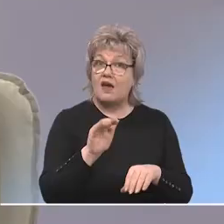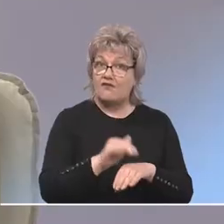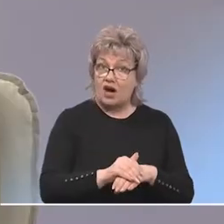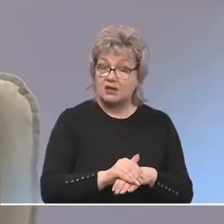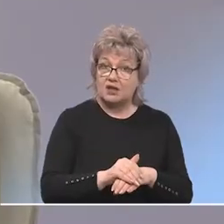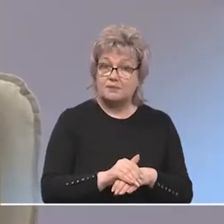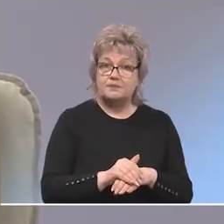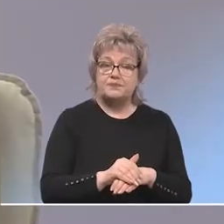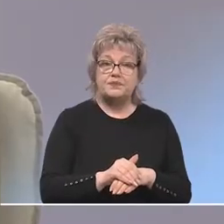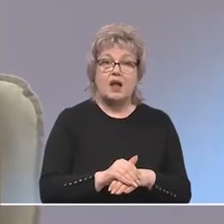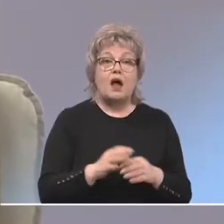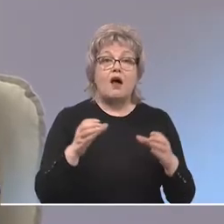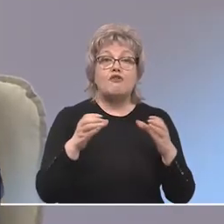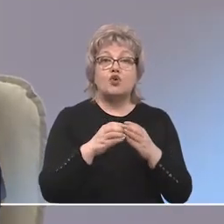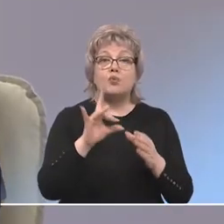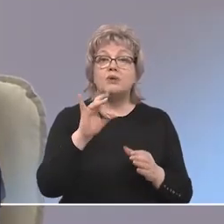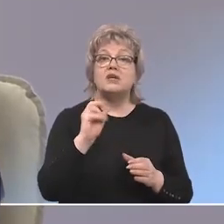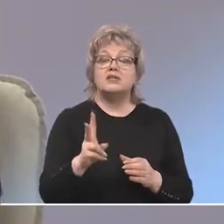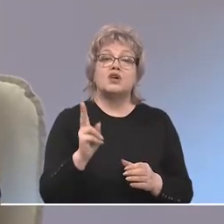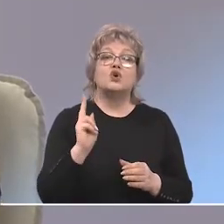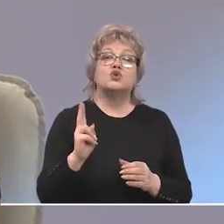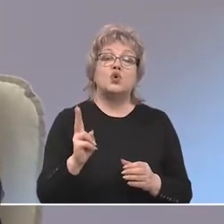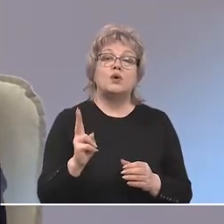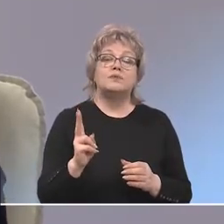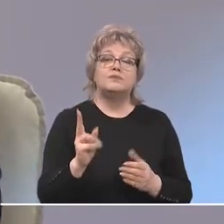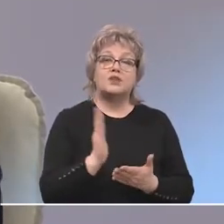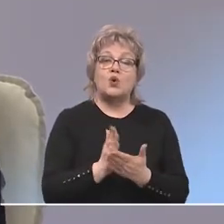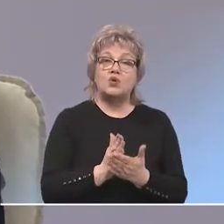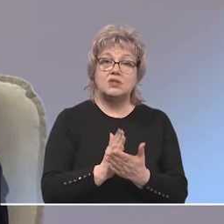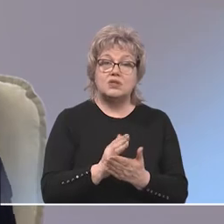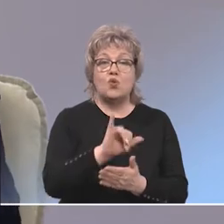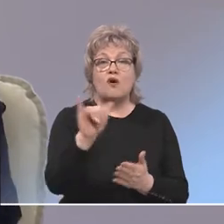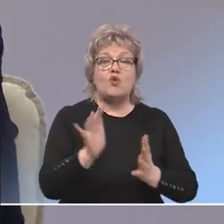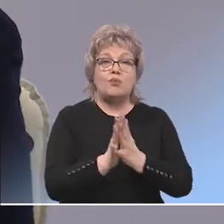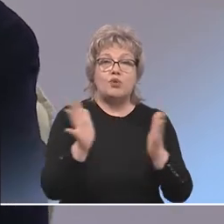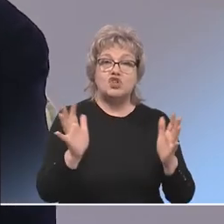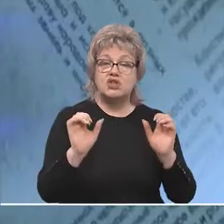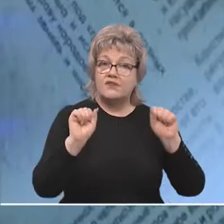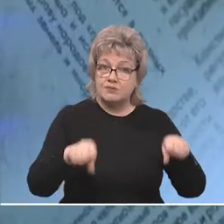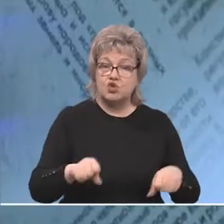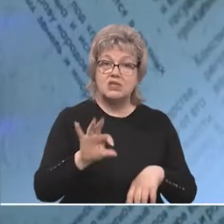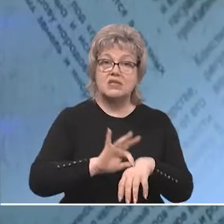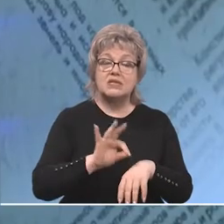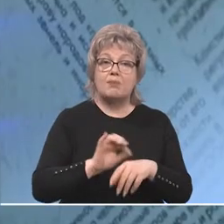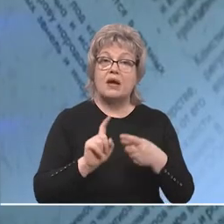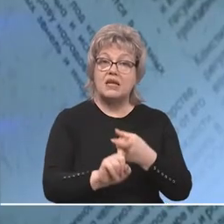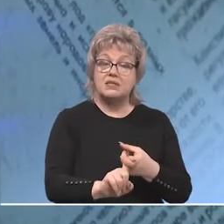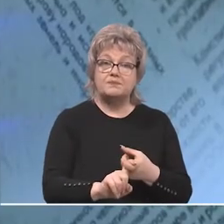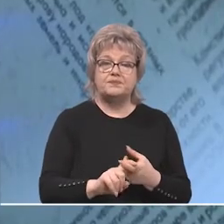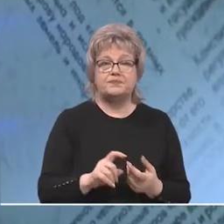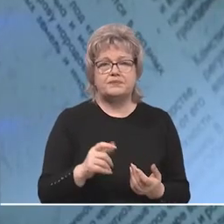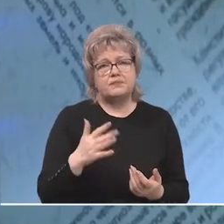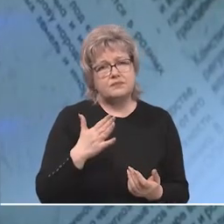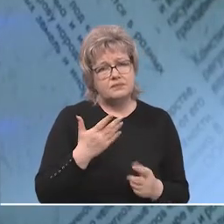А в группе риска кто относится? Кто в группе риска, у кого больше шансов заболеть, так скажем? Ну, вы